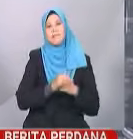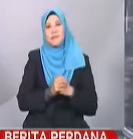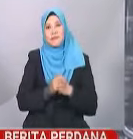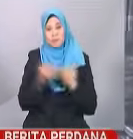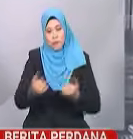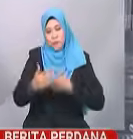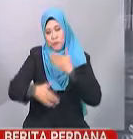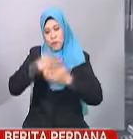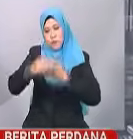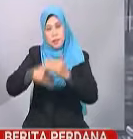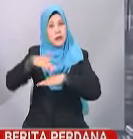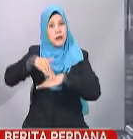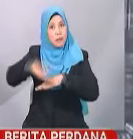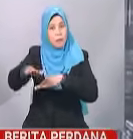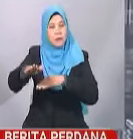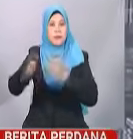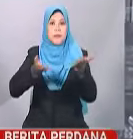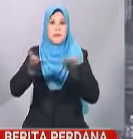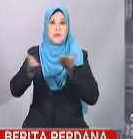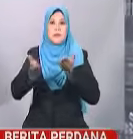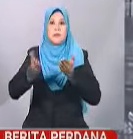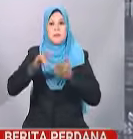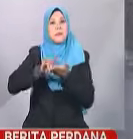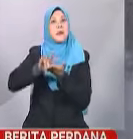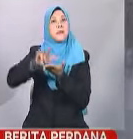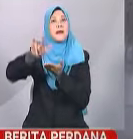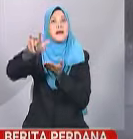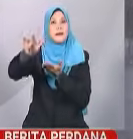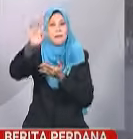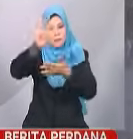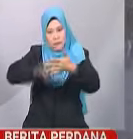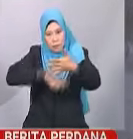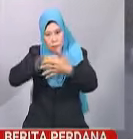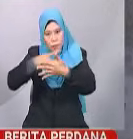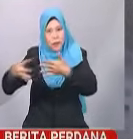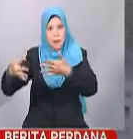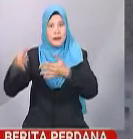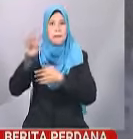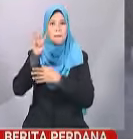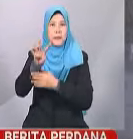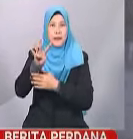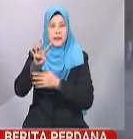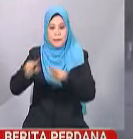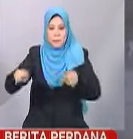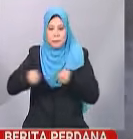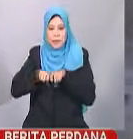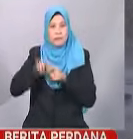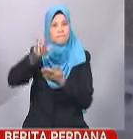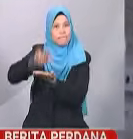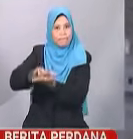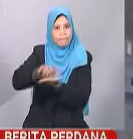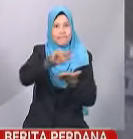Proses penghantaran pulang menggunakan perkhidmatan penerbangan berjadual dari 4 lapangan terbang.